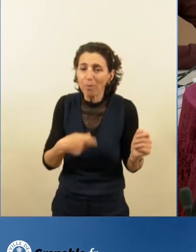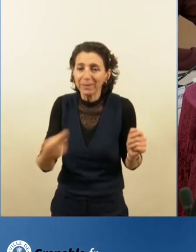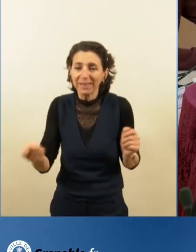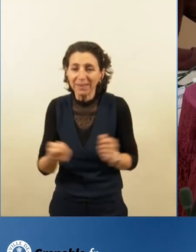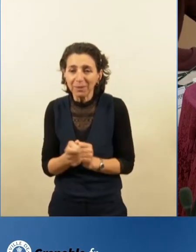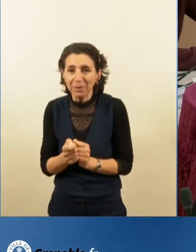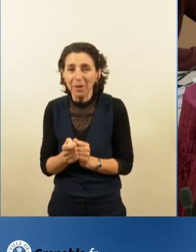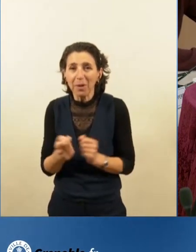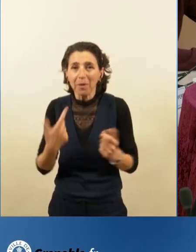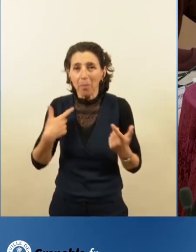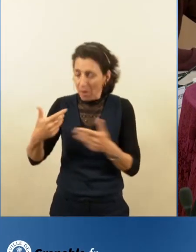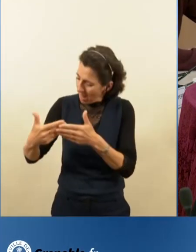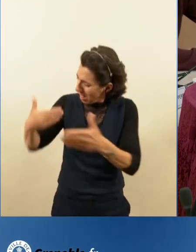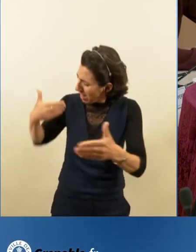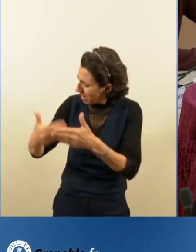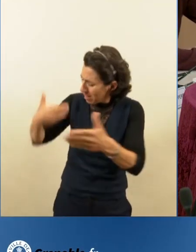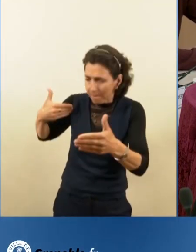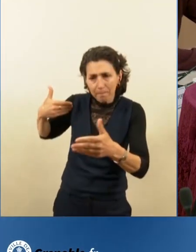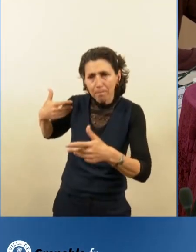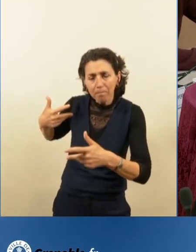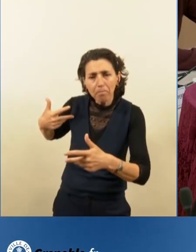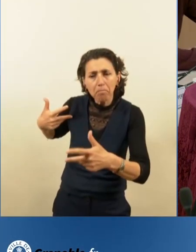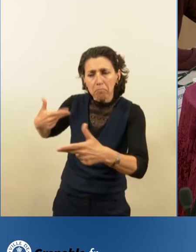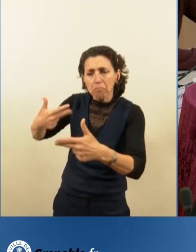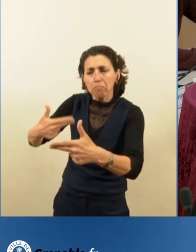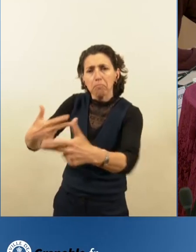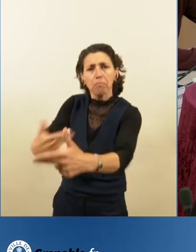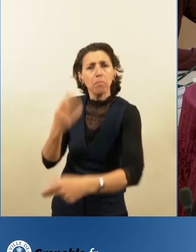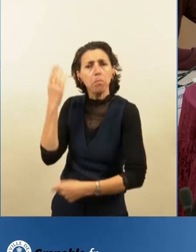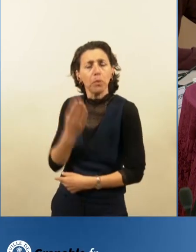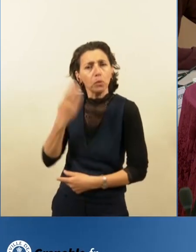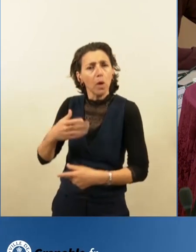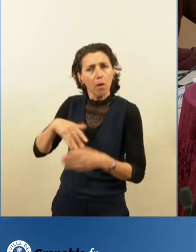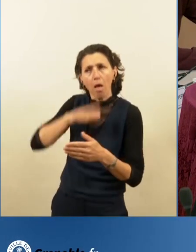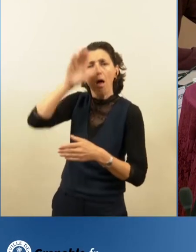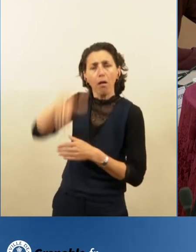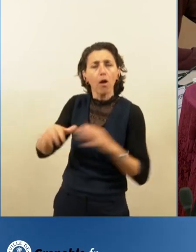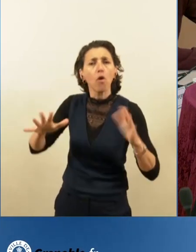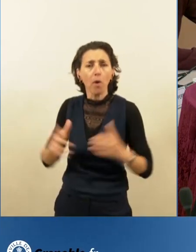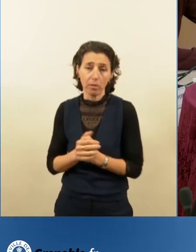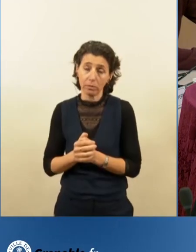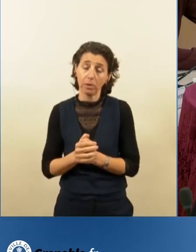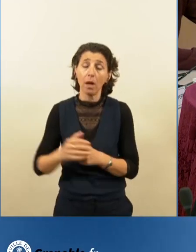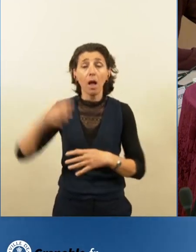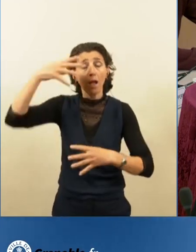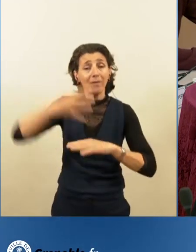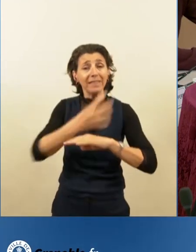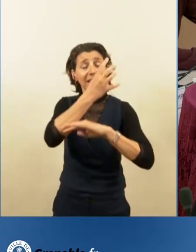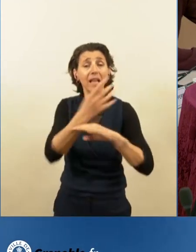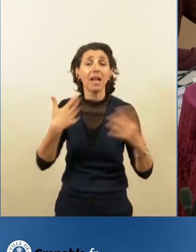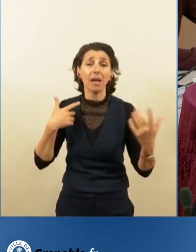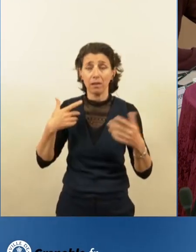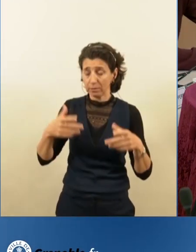où on en est en matière d'émissions de gaz à effet de serre la meilleure référence c'est les années 90-190